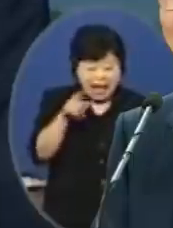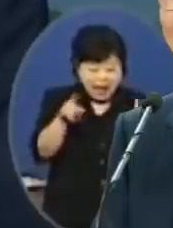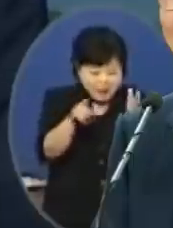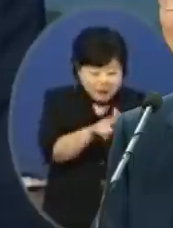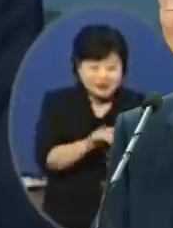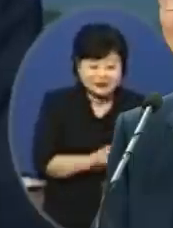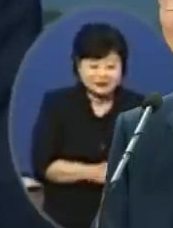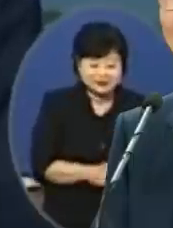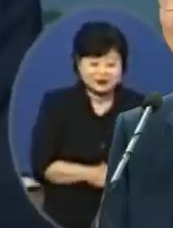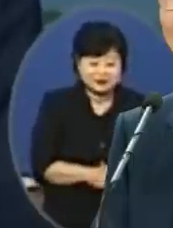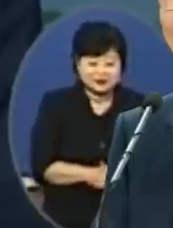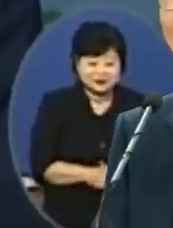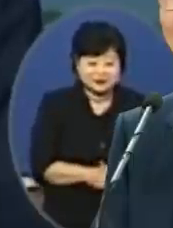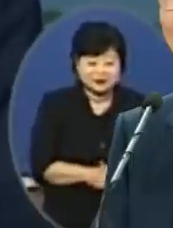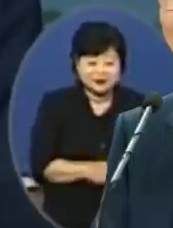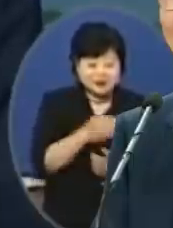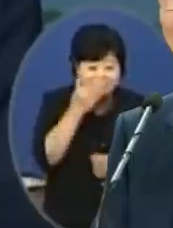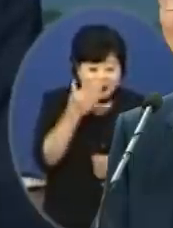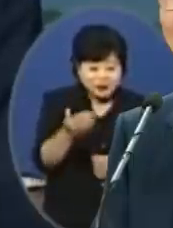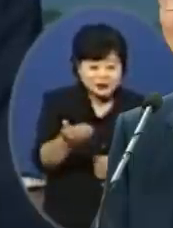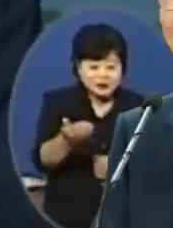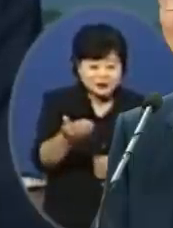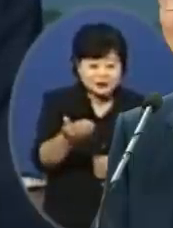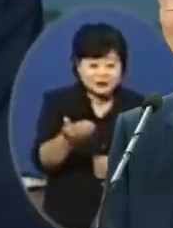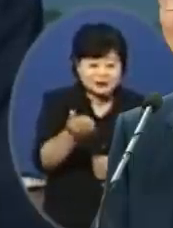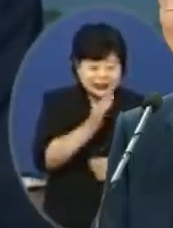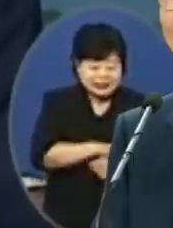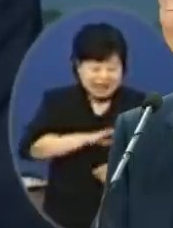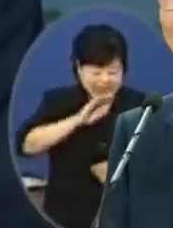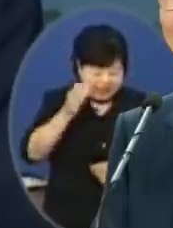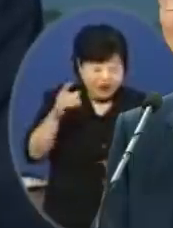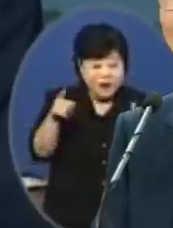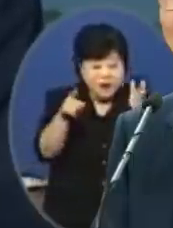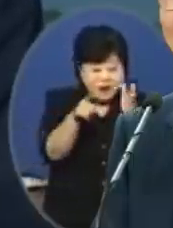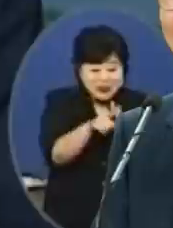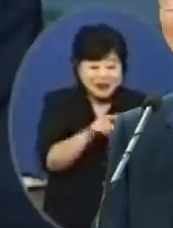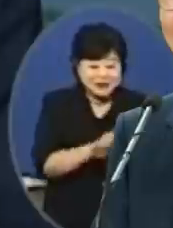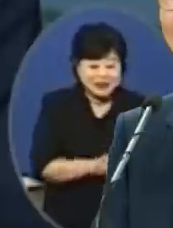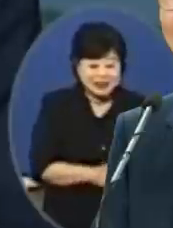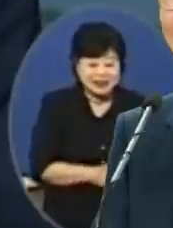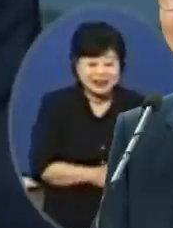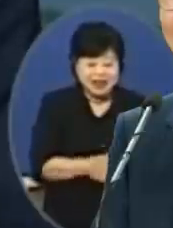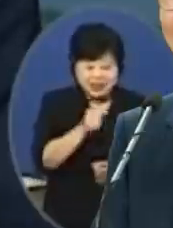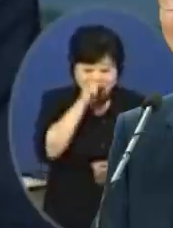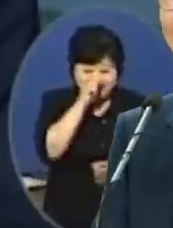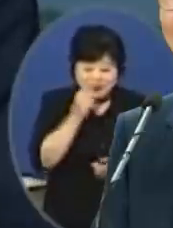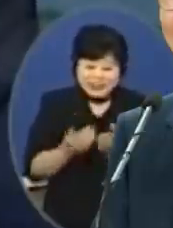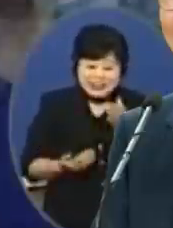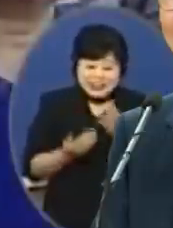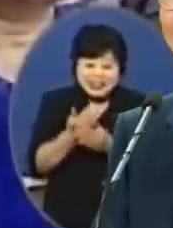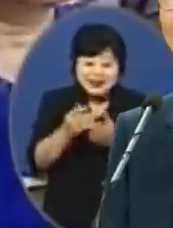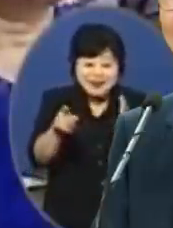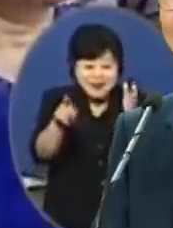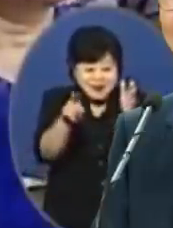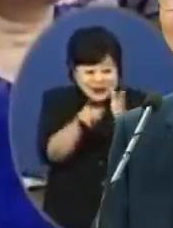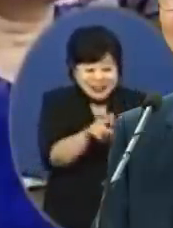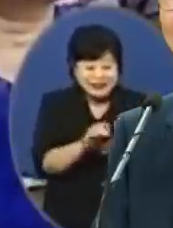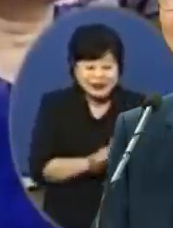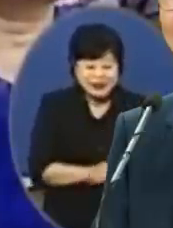돼요. 여러분은 잘 될 것을 믿어야 돼요. 좋은 일이 생겨날 것을 믿어야